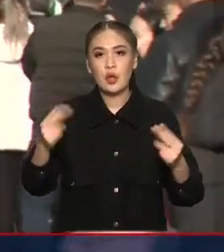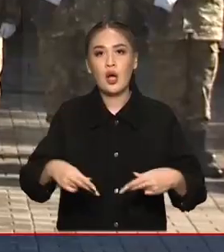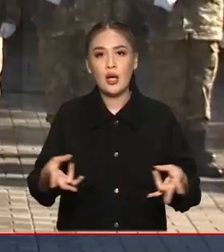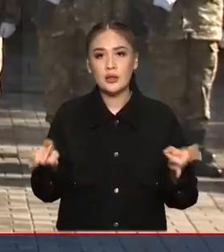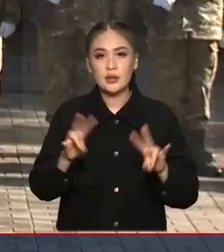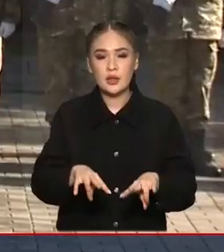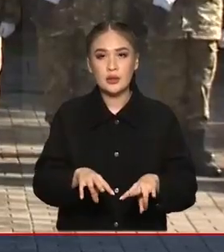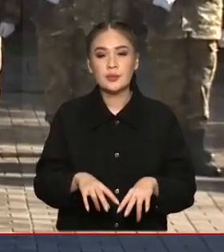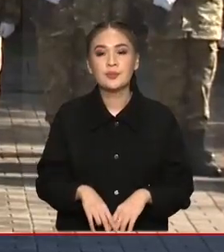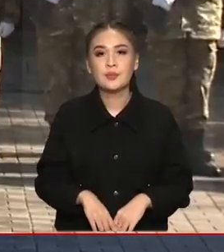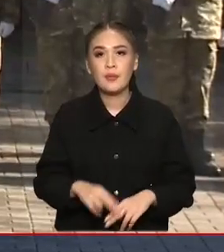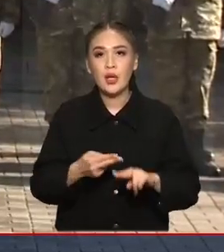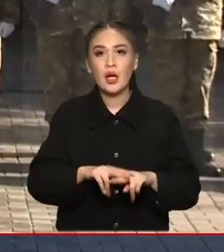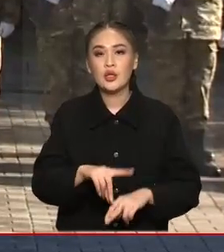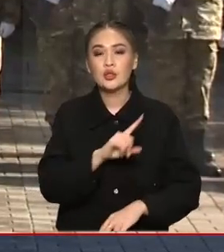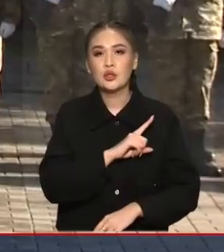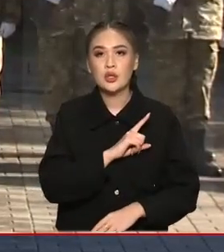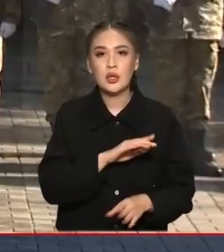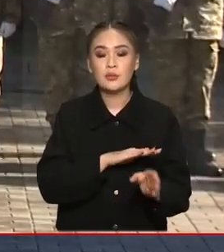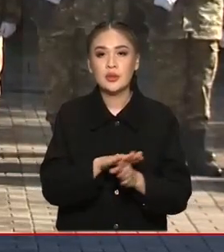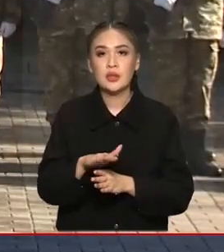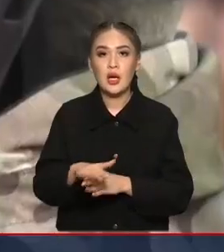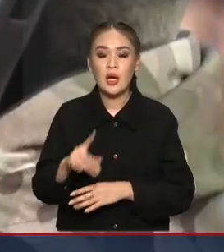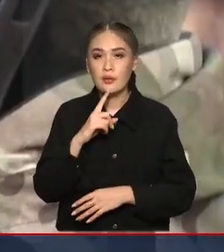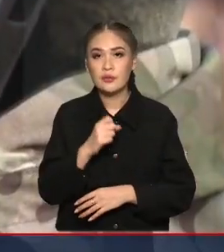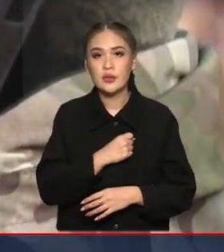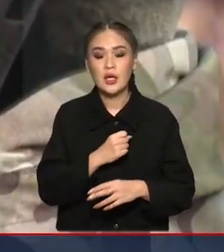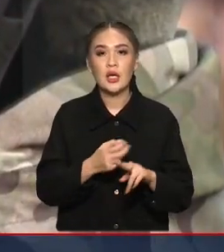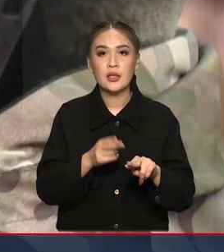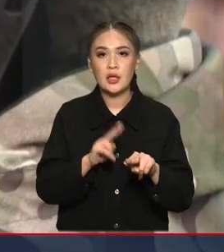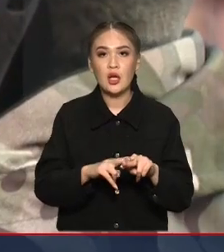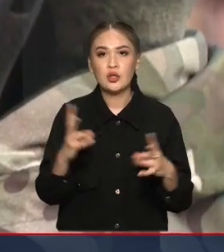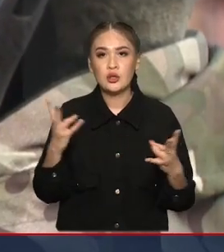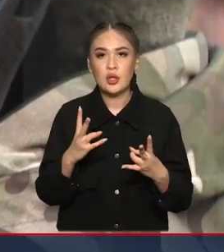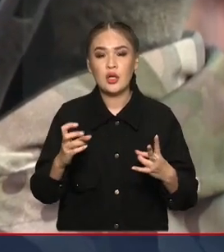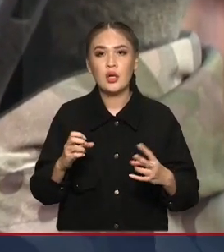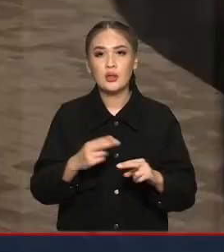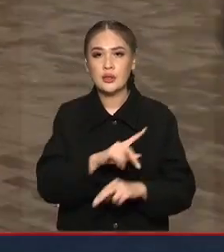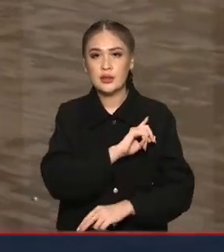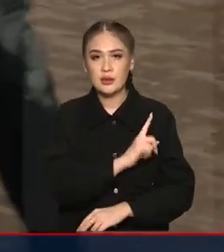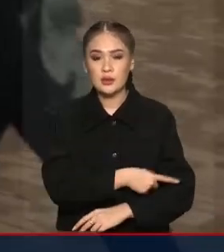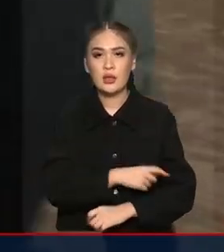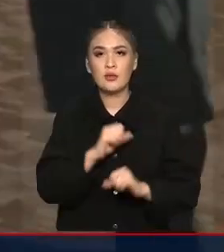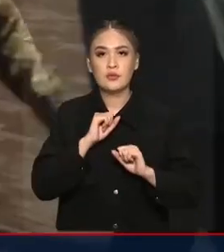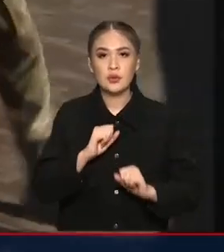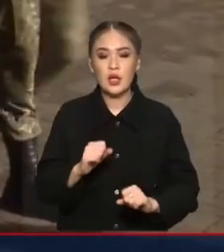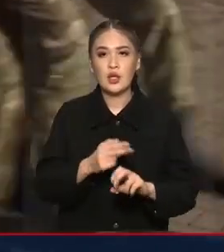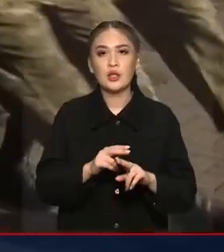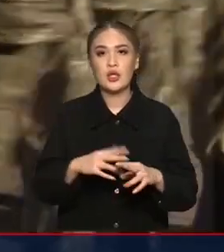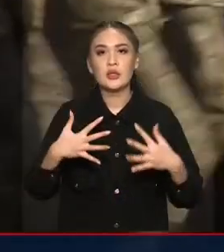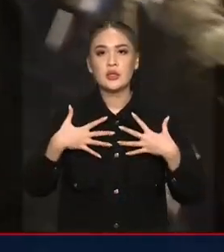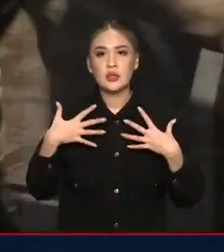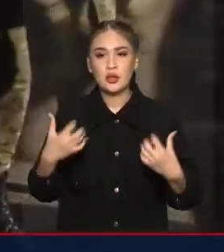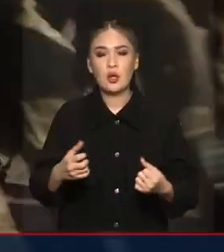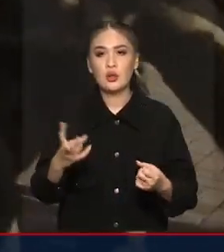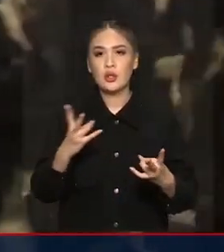болады. Мемлекеттік күзет қызметінде міндетін атқаратын сарбаздар шымыр әрі алғыр болуы шарт. Сан түрлі сын-қатерлер кезінде денсаулығы сыр